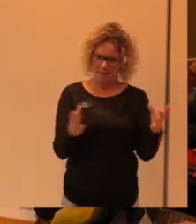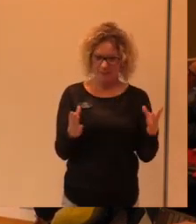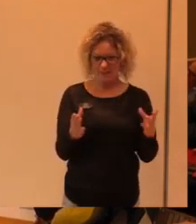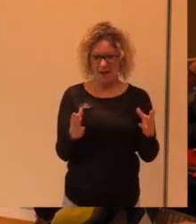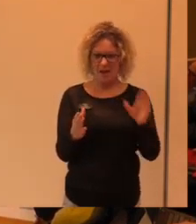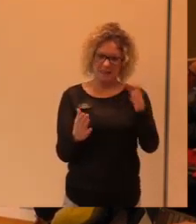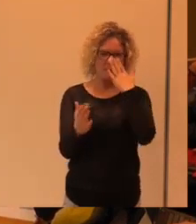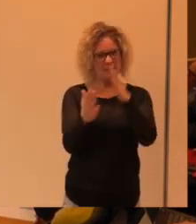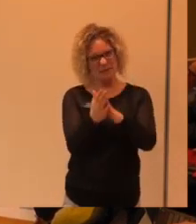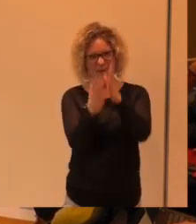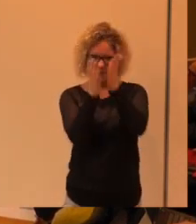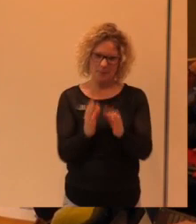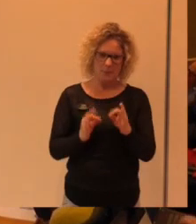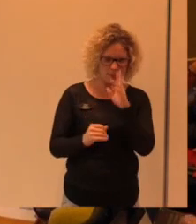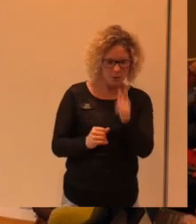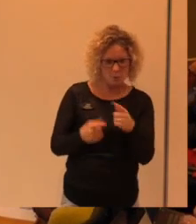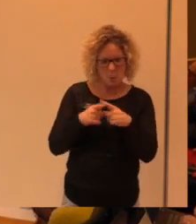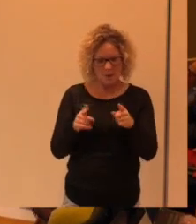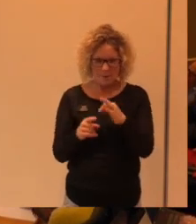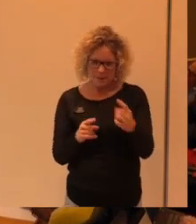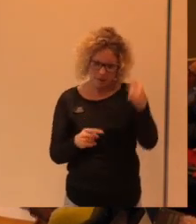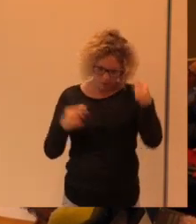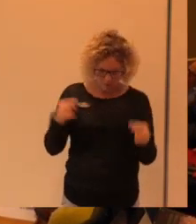matrisen eller vad man säger. Med alla pilar.